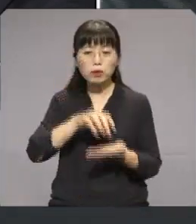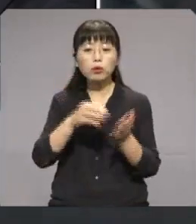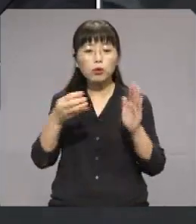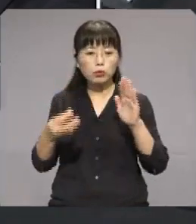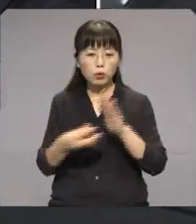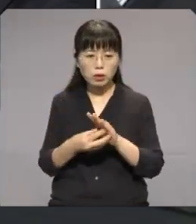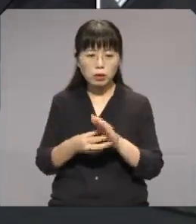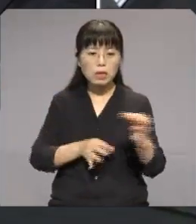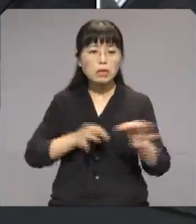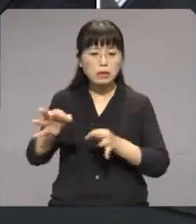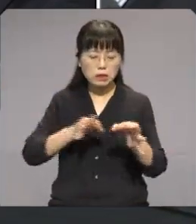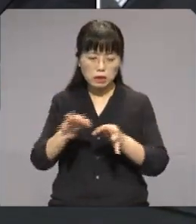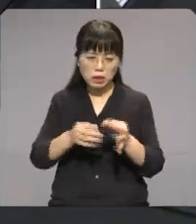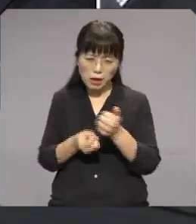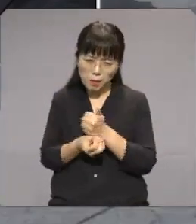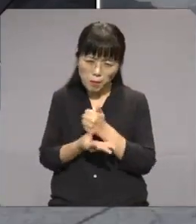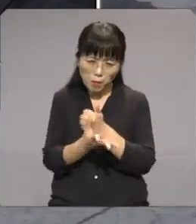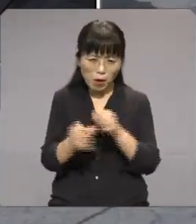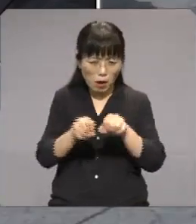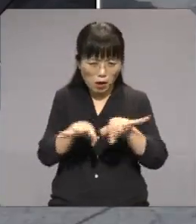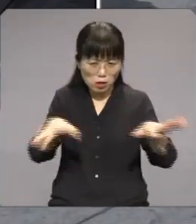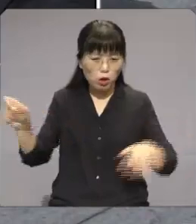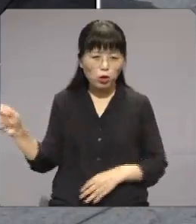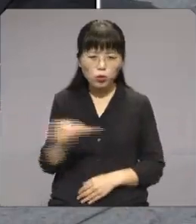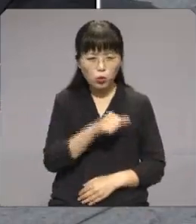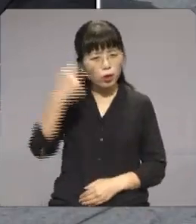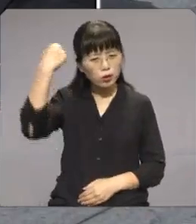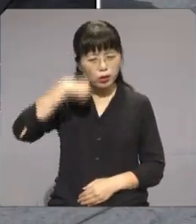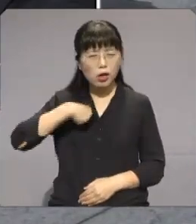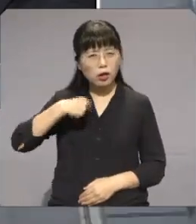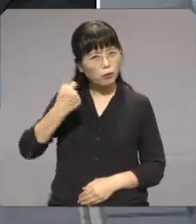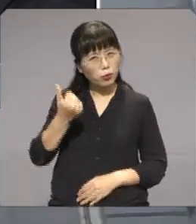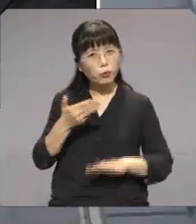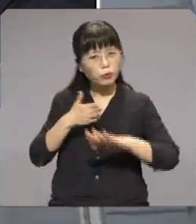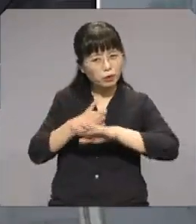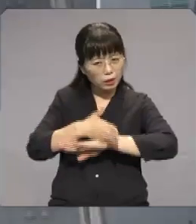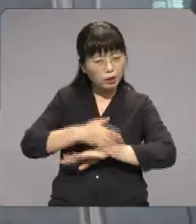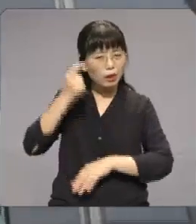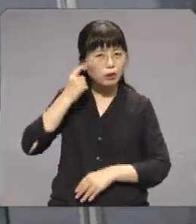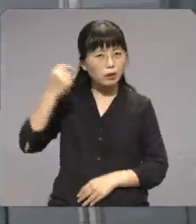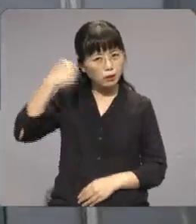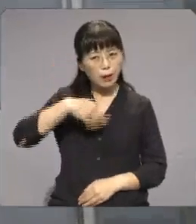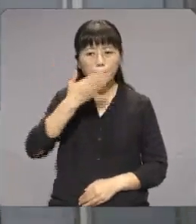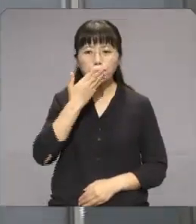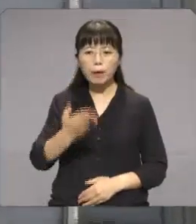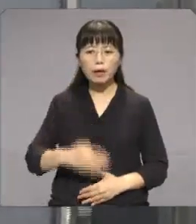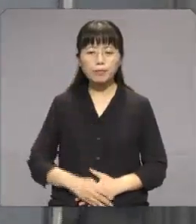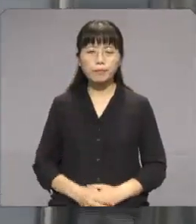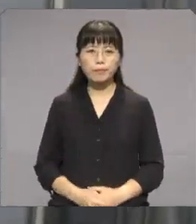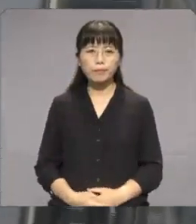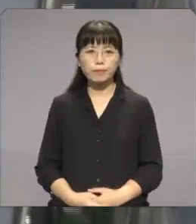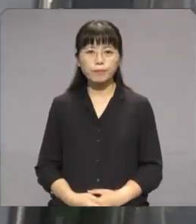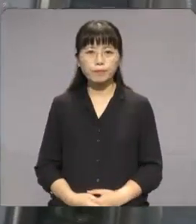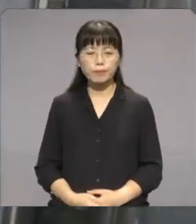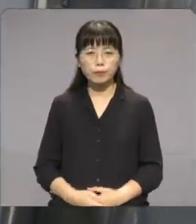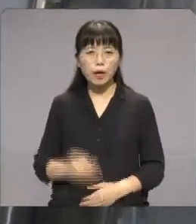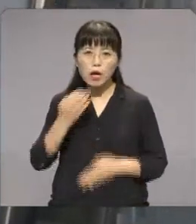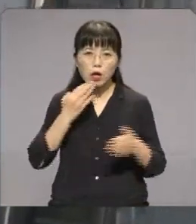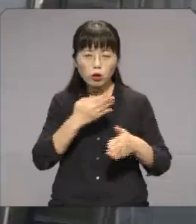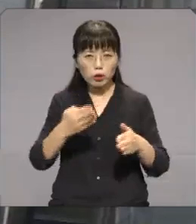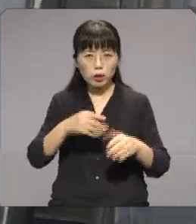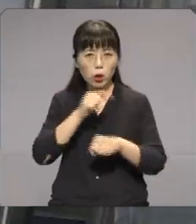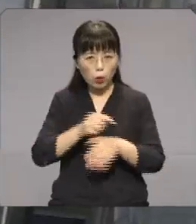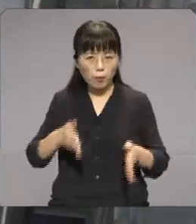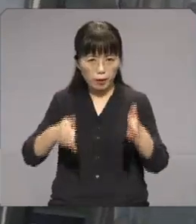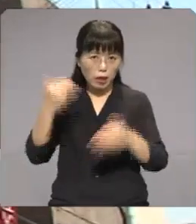금리 수준에서는 시장에서 퍼져나가는 속도가 좀 체감상 굉장히 느리다 느끼실 수 있고요. 경기 지역